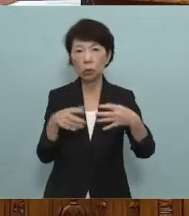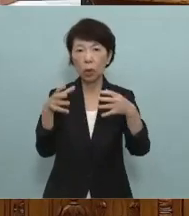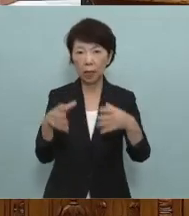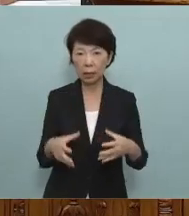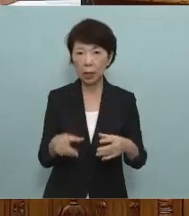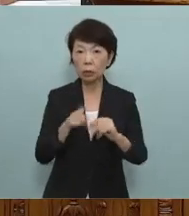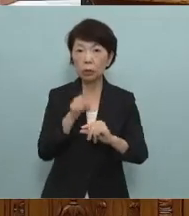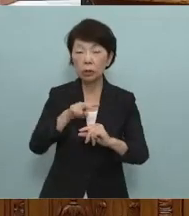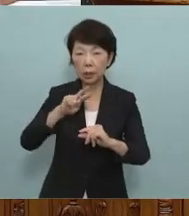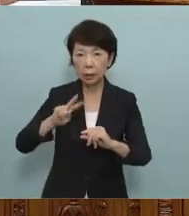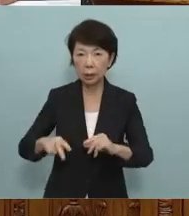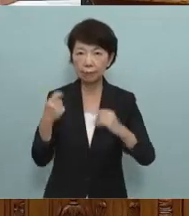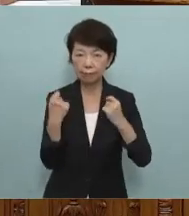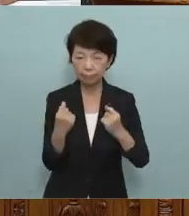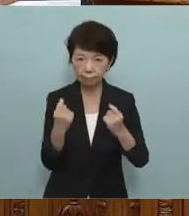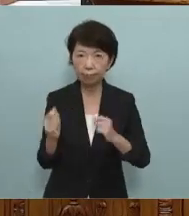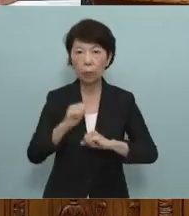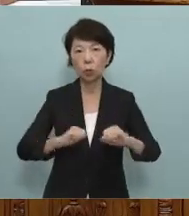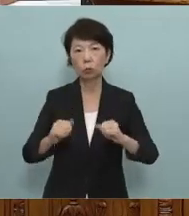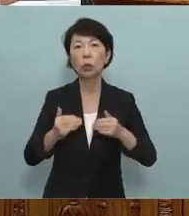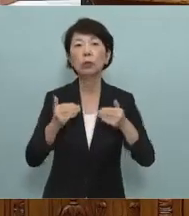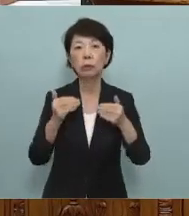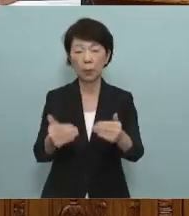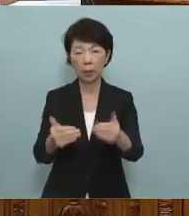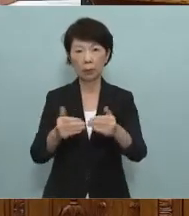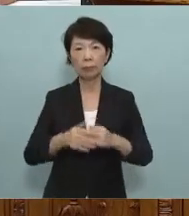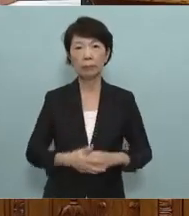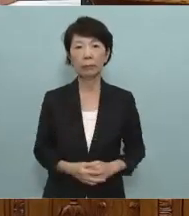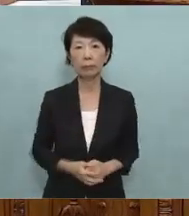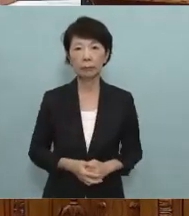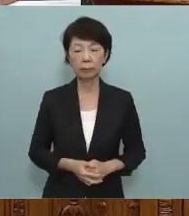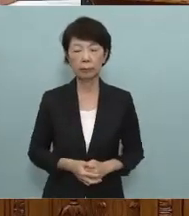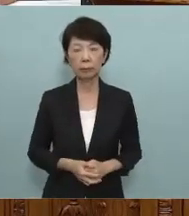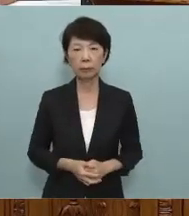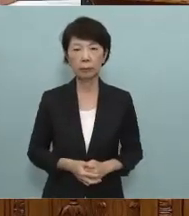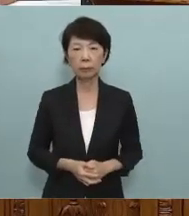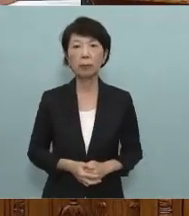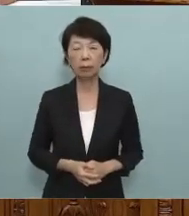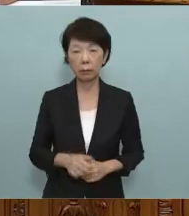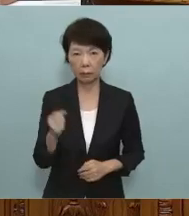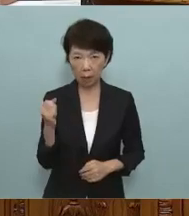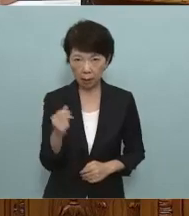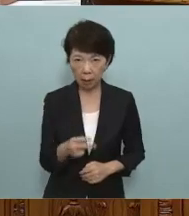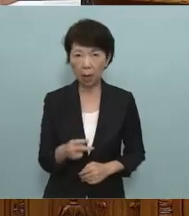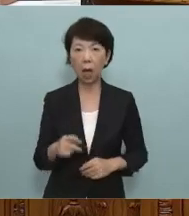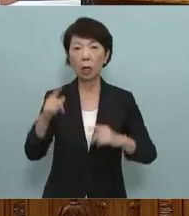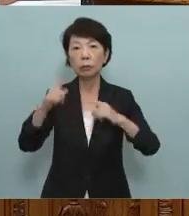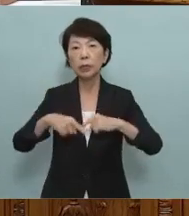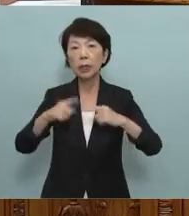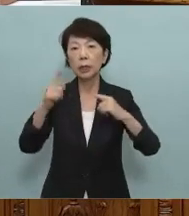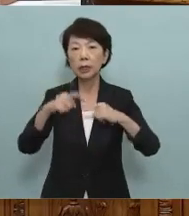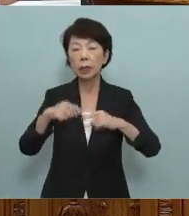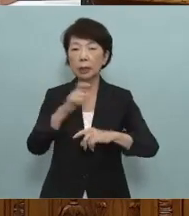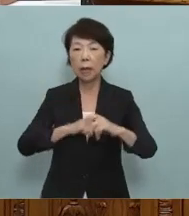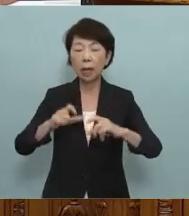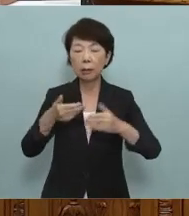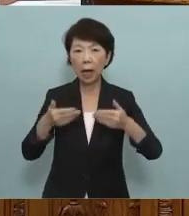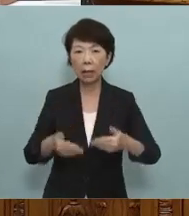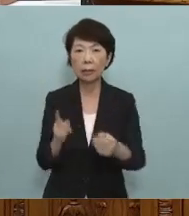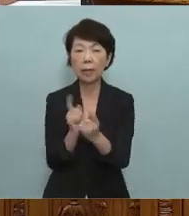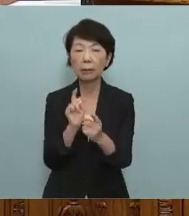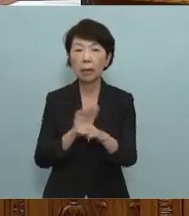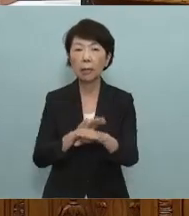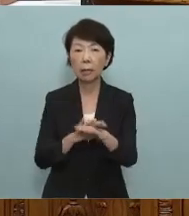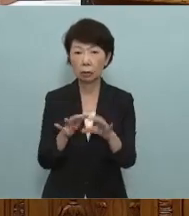中心に、しっかりと取り組みを進めてまいりたいと考えております。また、踏切のさらなる安全対